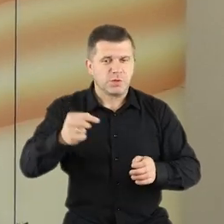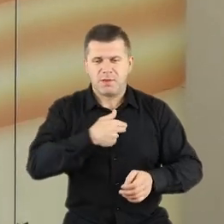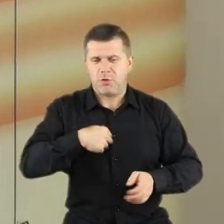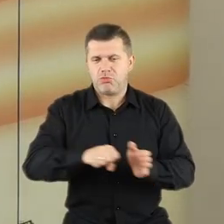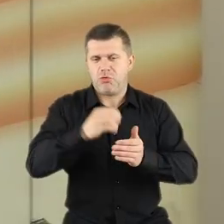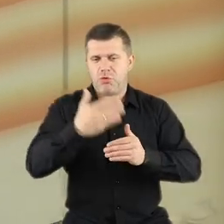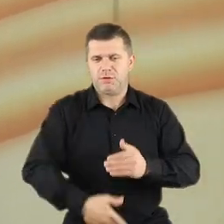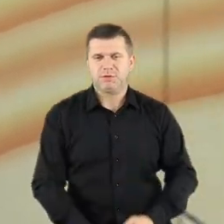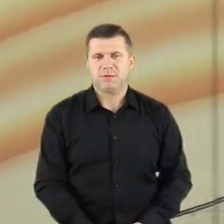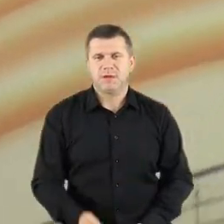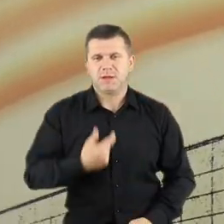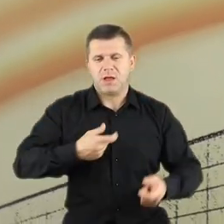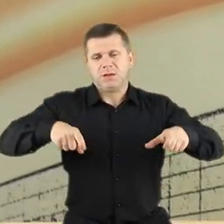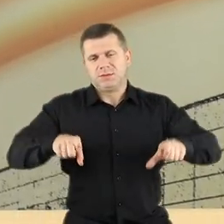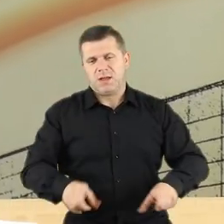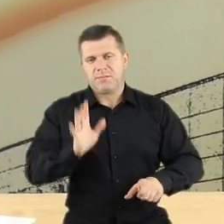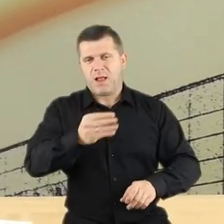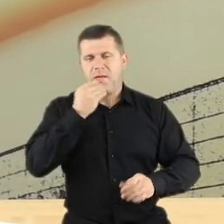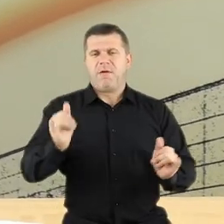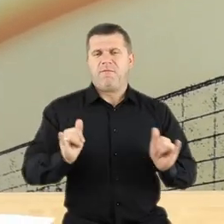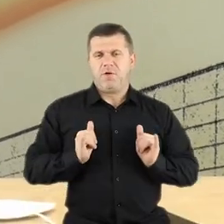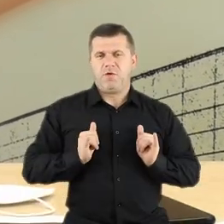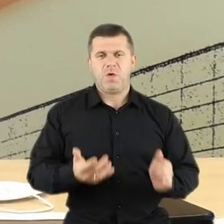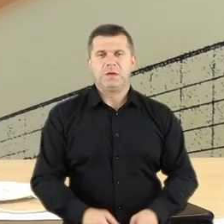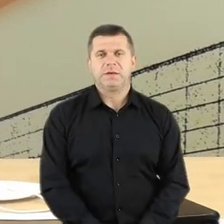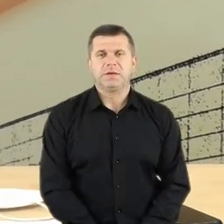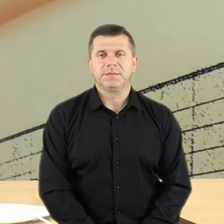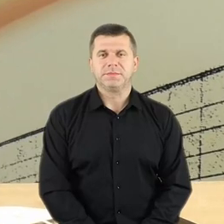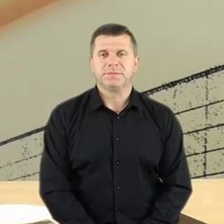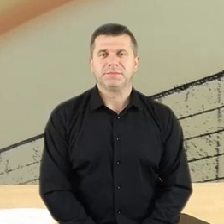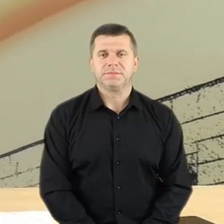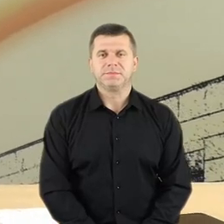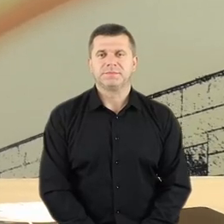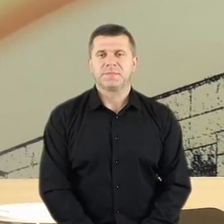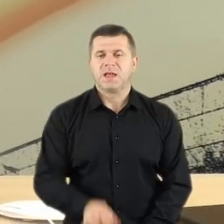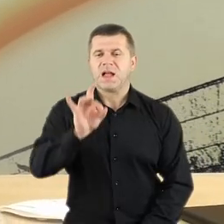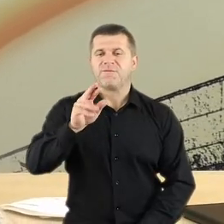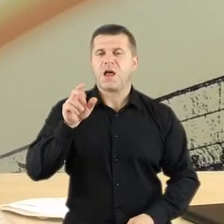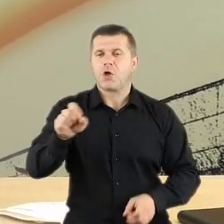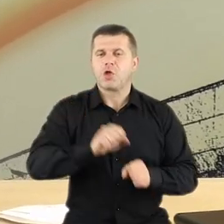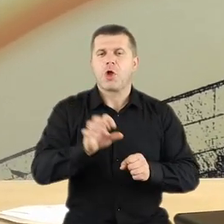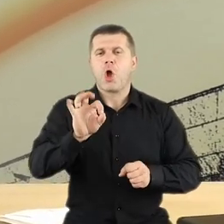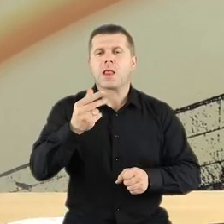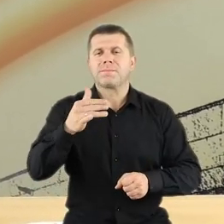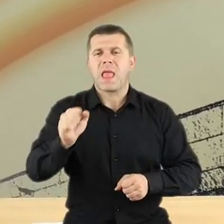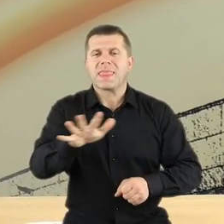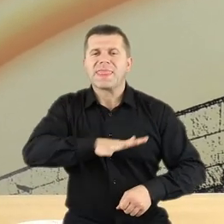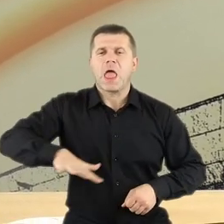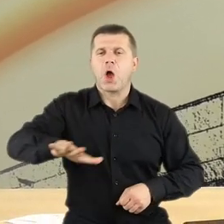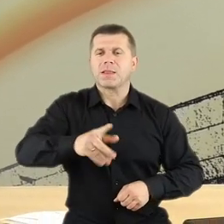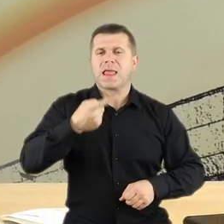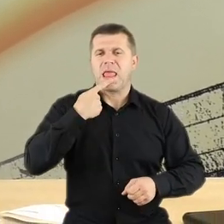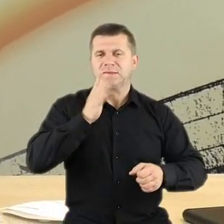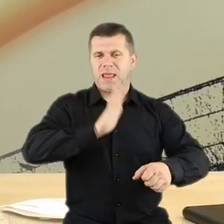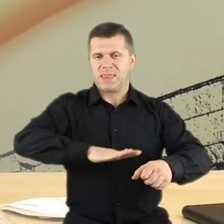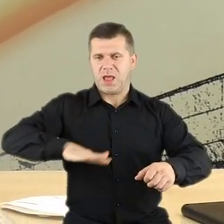a ja sobie usiądę będzie Proszę wygodniej No gwara to jest odmiana terytorialna języka